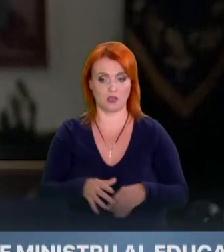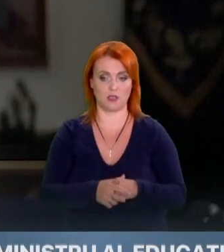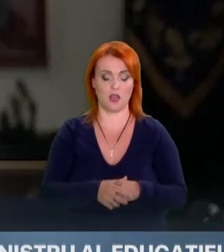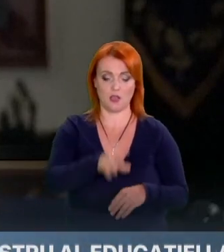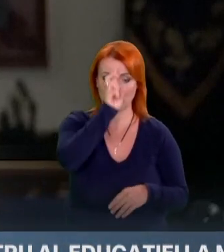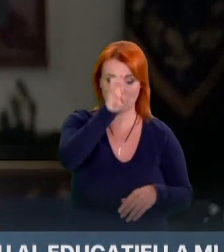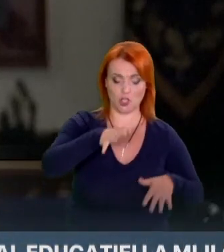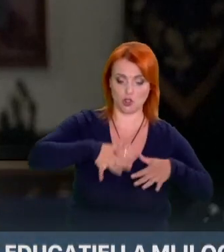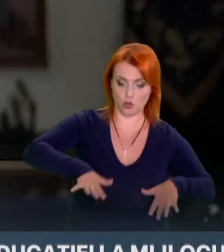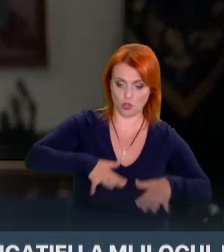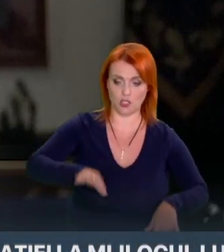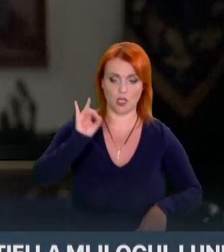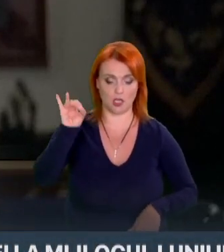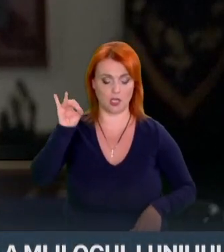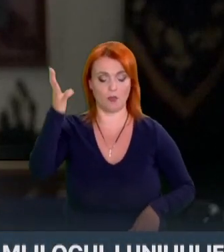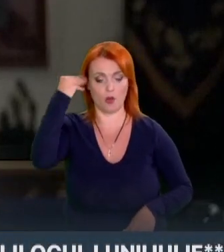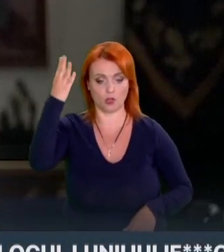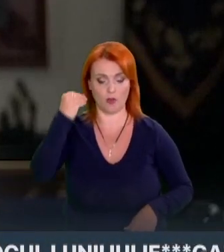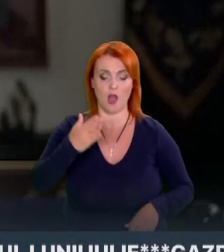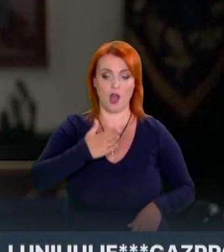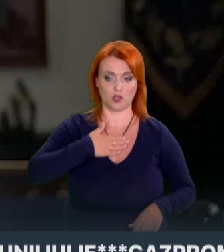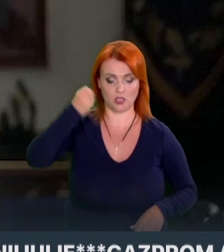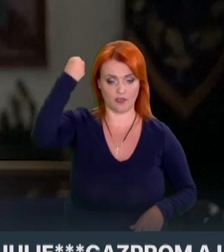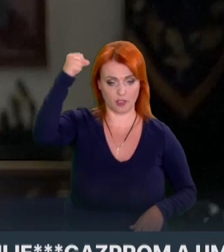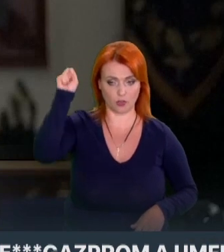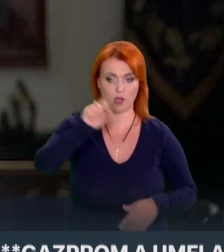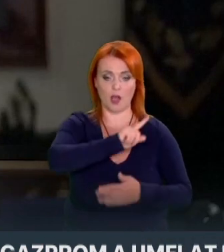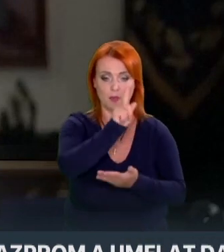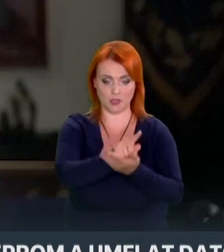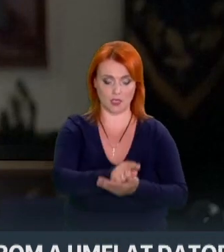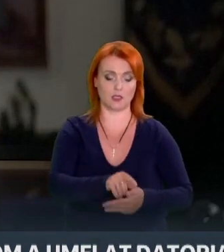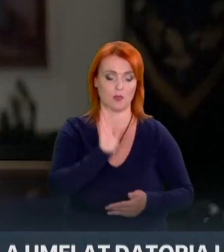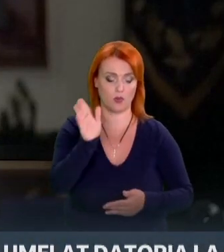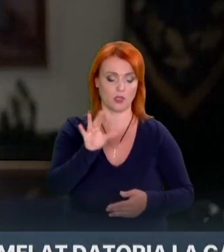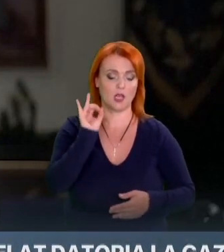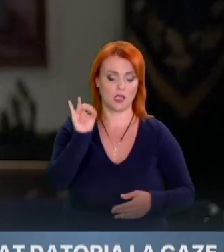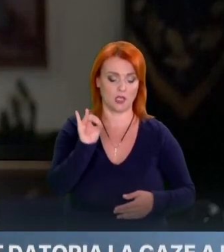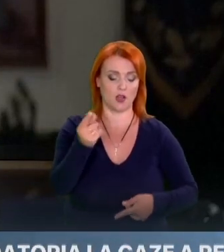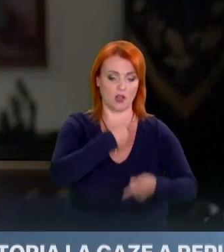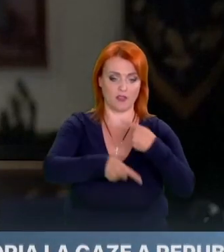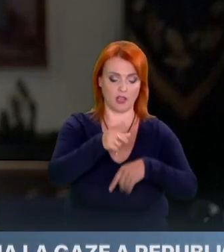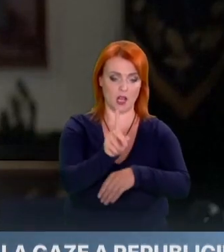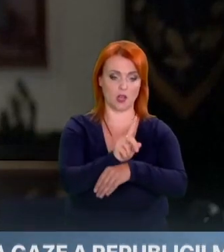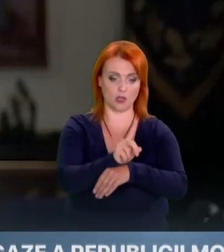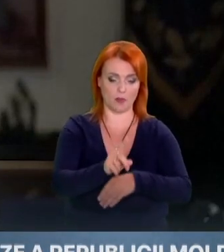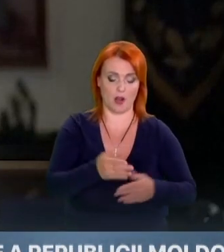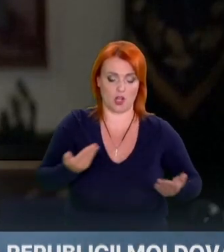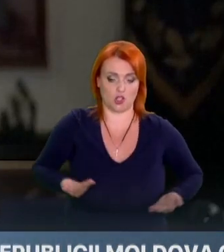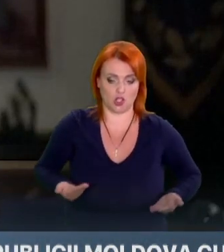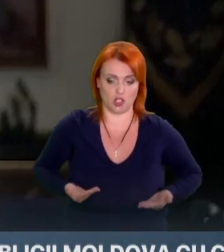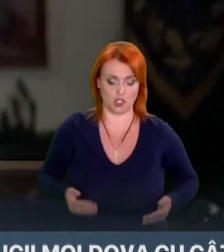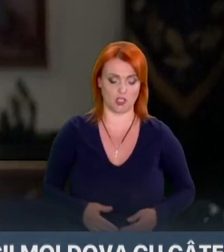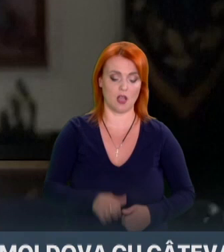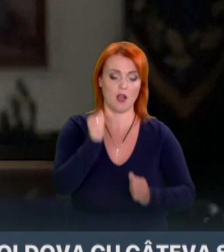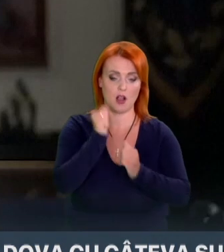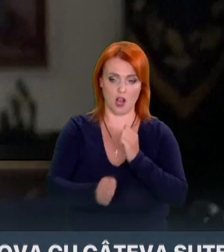Republica Moldova. Victoria noastră va readuce normalitatea pentru toată lumea, va pune capăt ocupației ruse. Ucrainenii sunt solidari